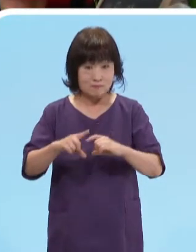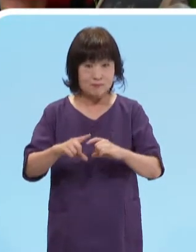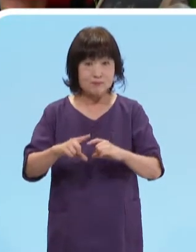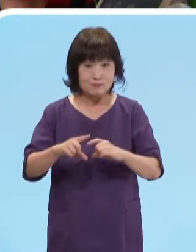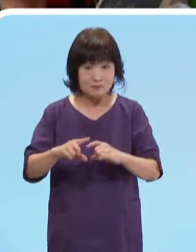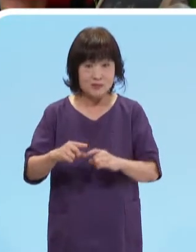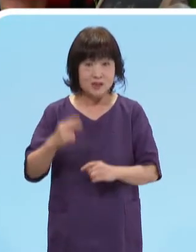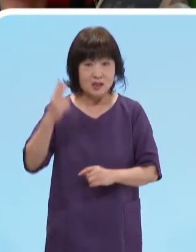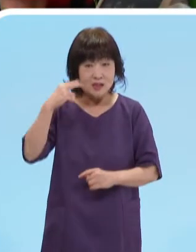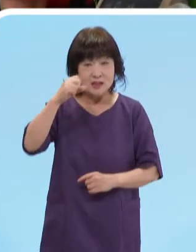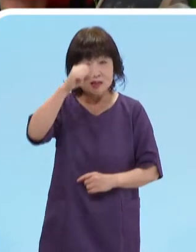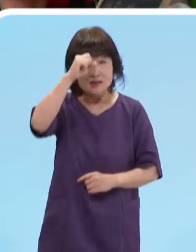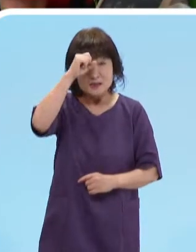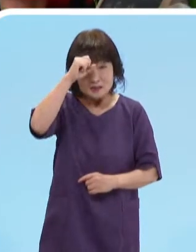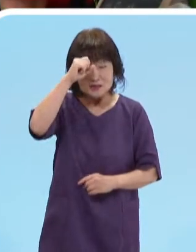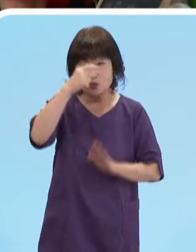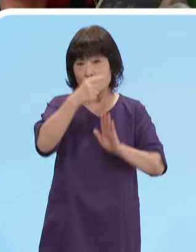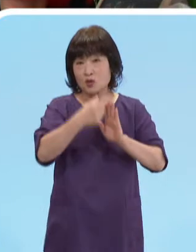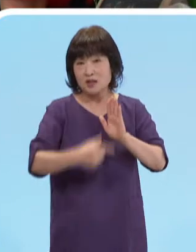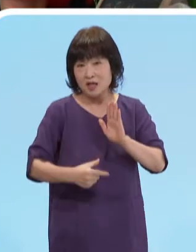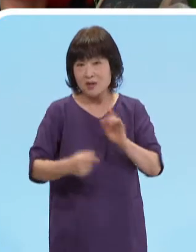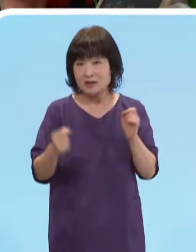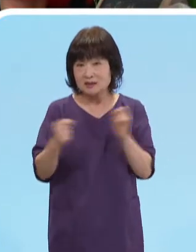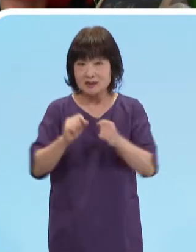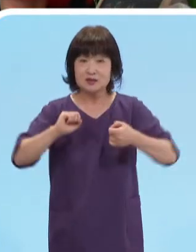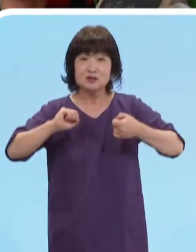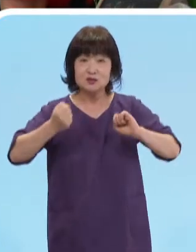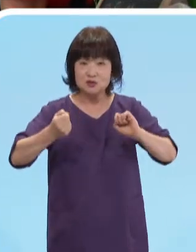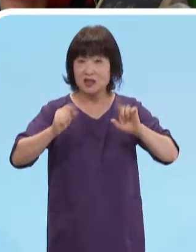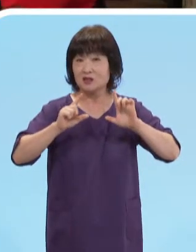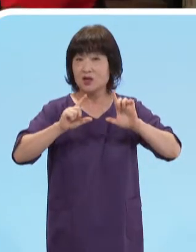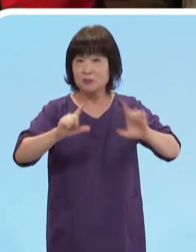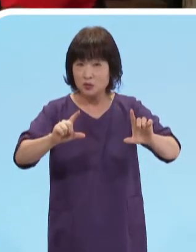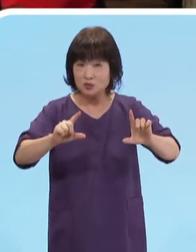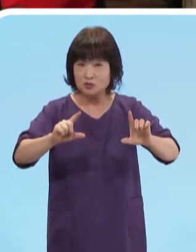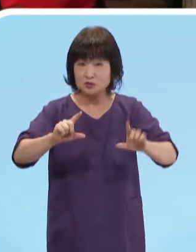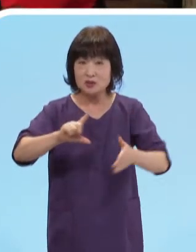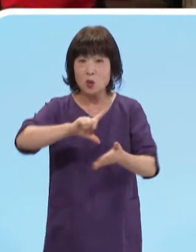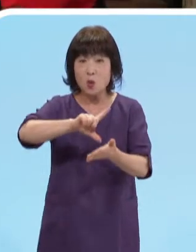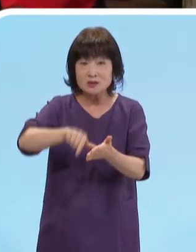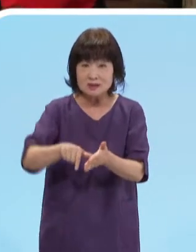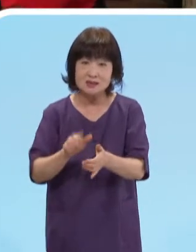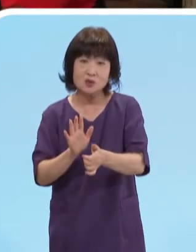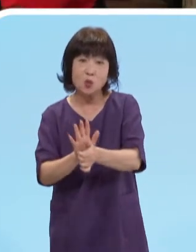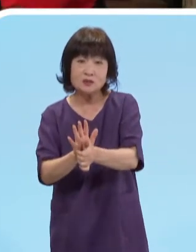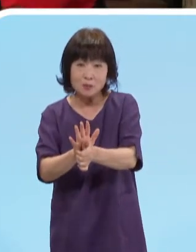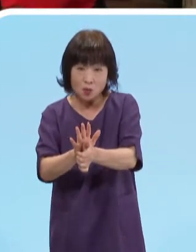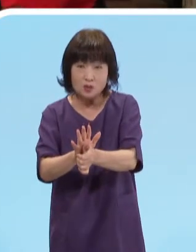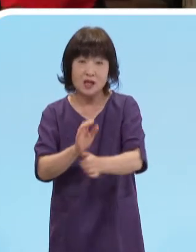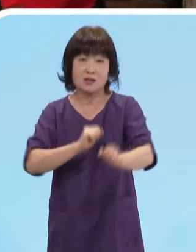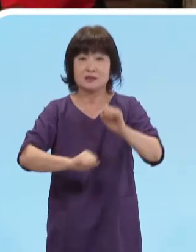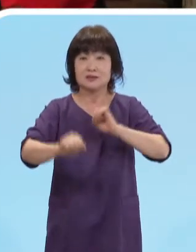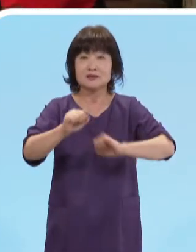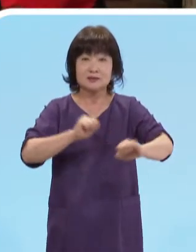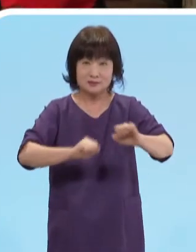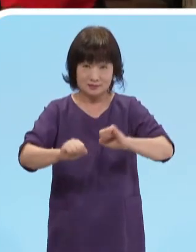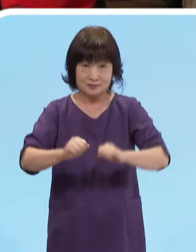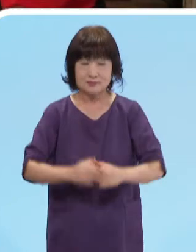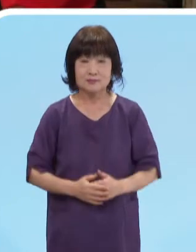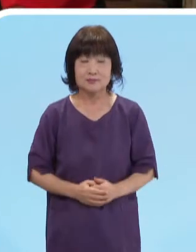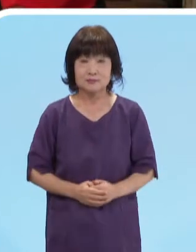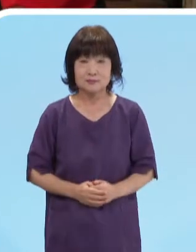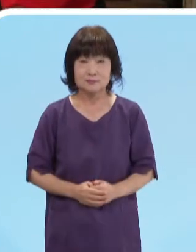対策をテーマにした寸劇を披露するなど、地域でのサポートに取り組んでいます。